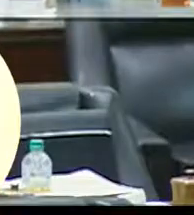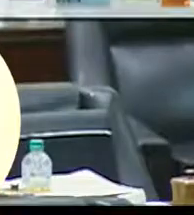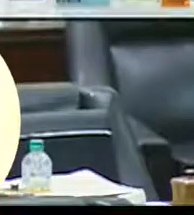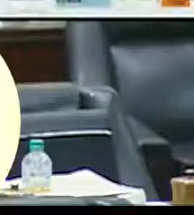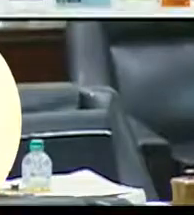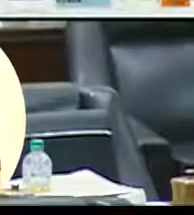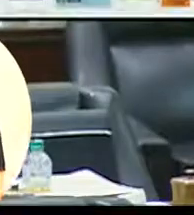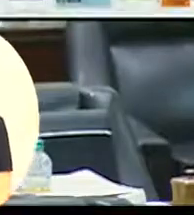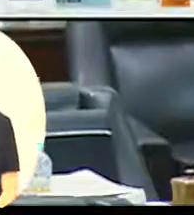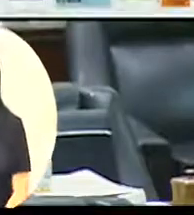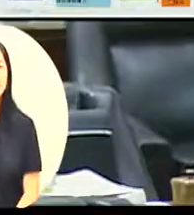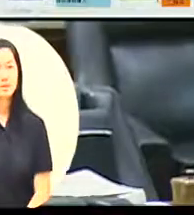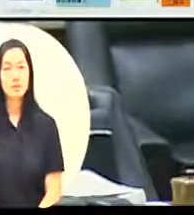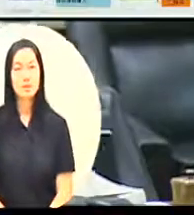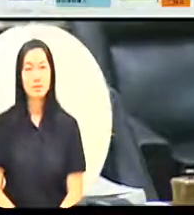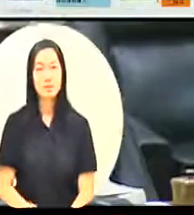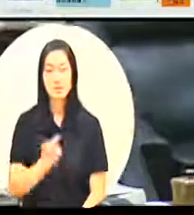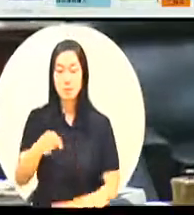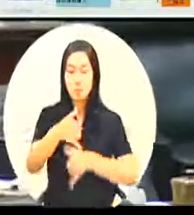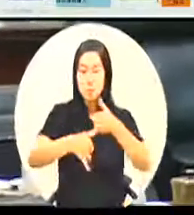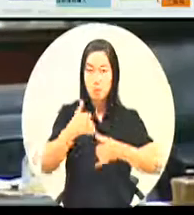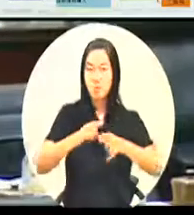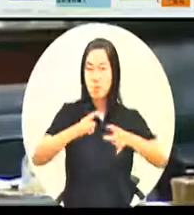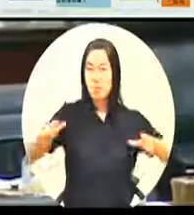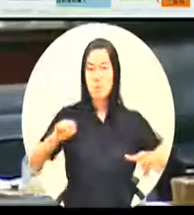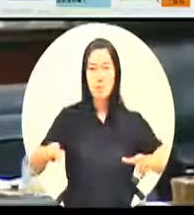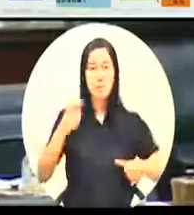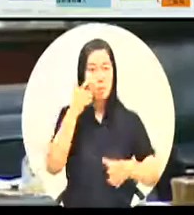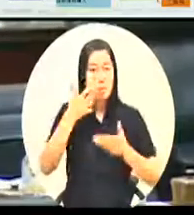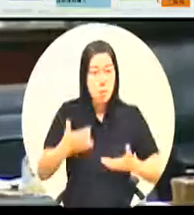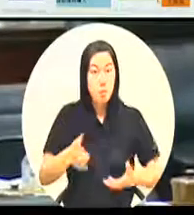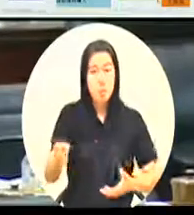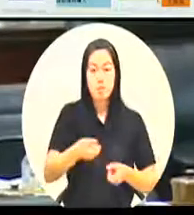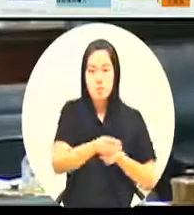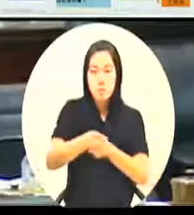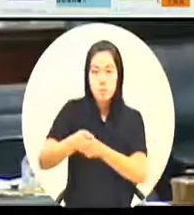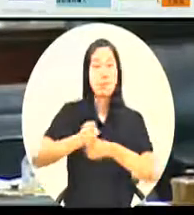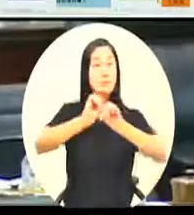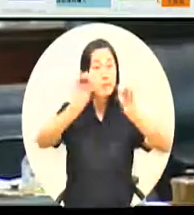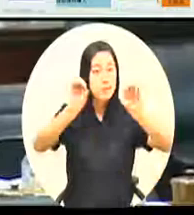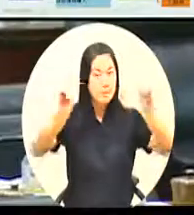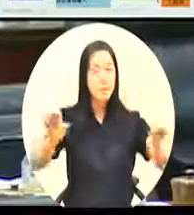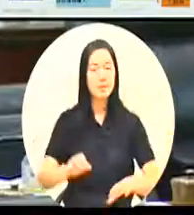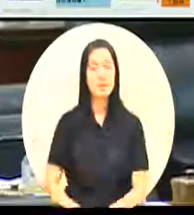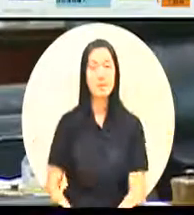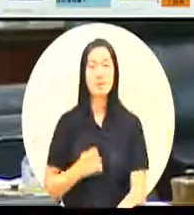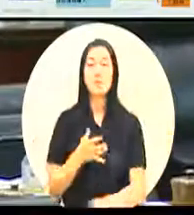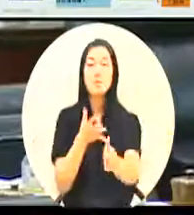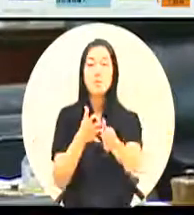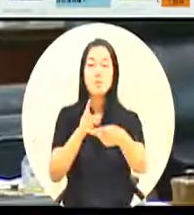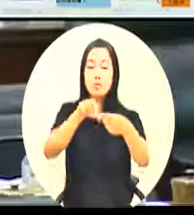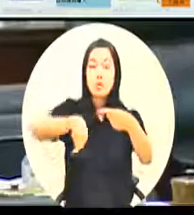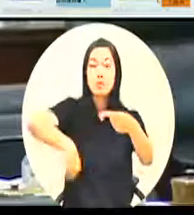好，在那么大的活动，最重要的是行销。我要问一下丁局长，